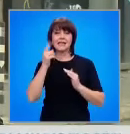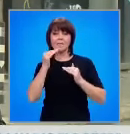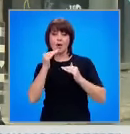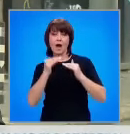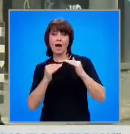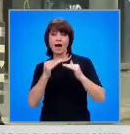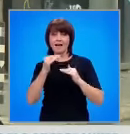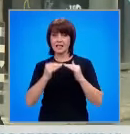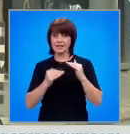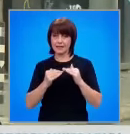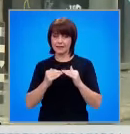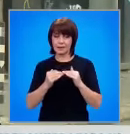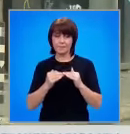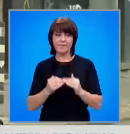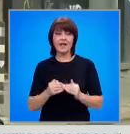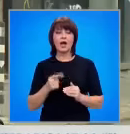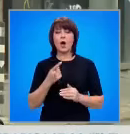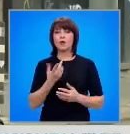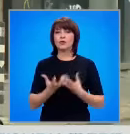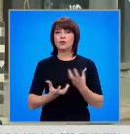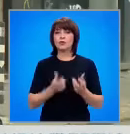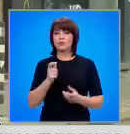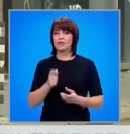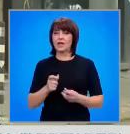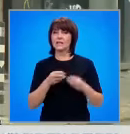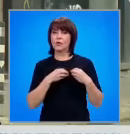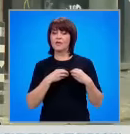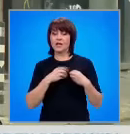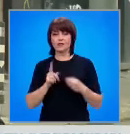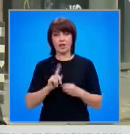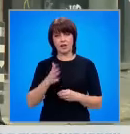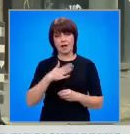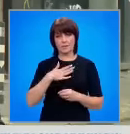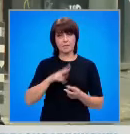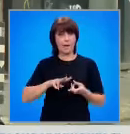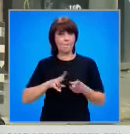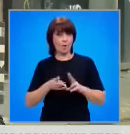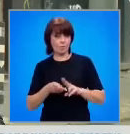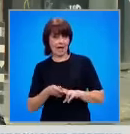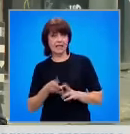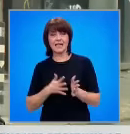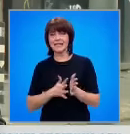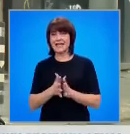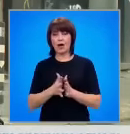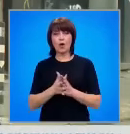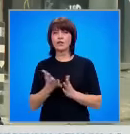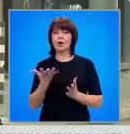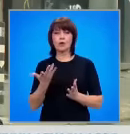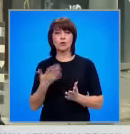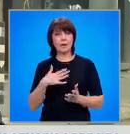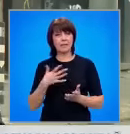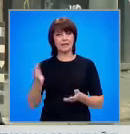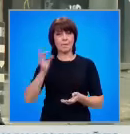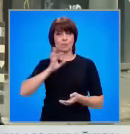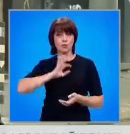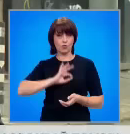и реално потребените. От Топлофикация София уверяват, че няма да има промяна за абонатите, които имат да получават пари